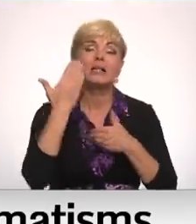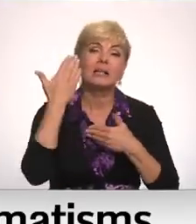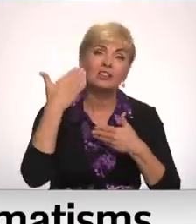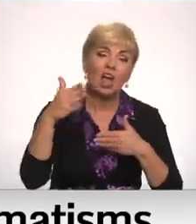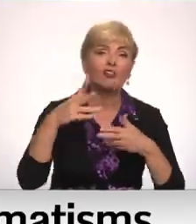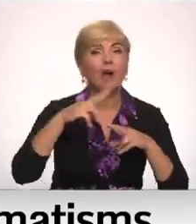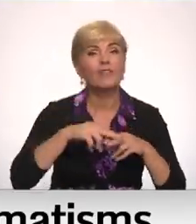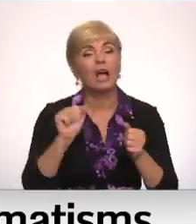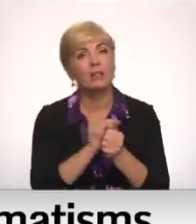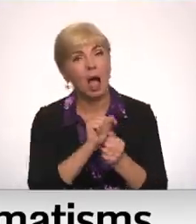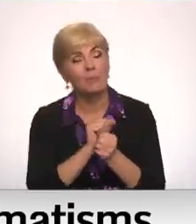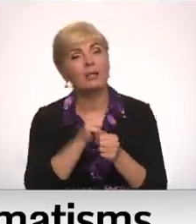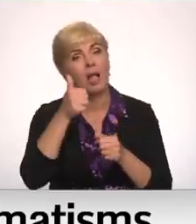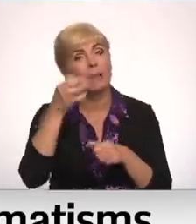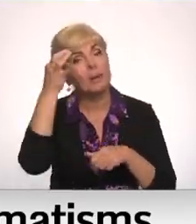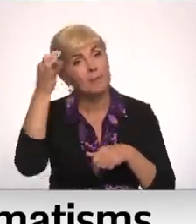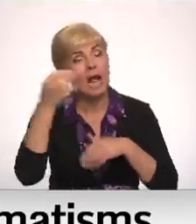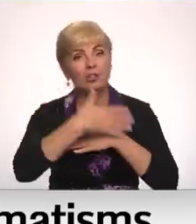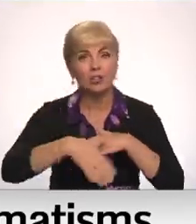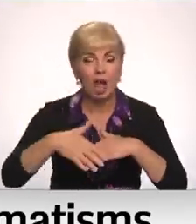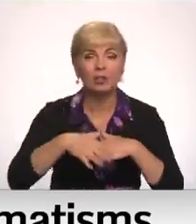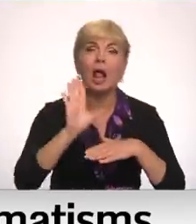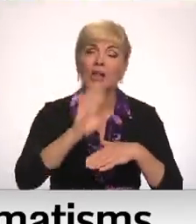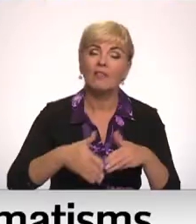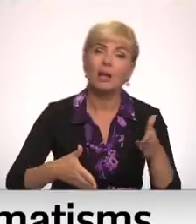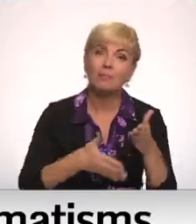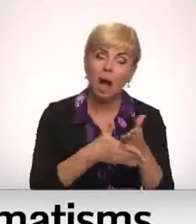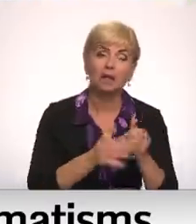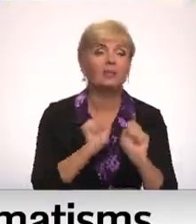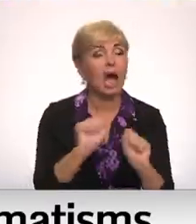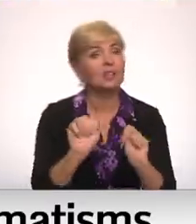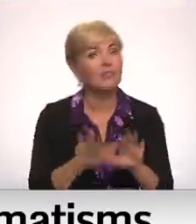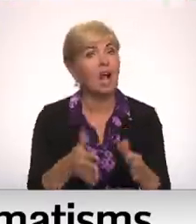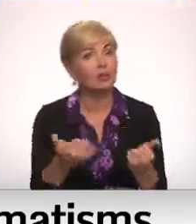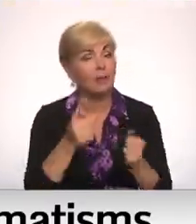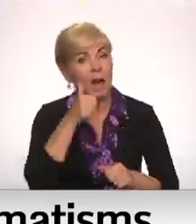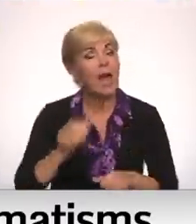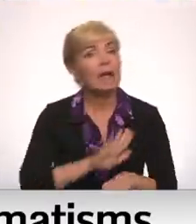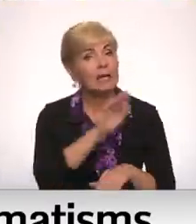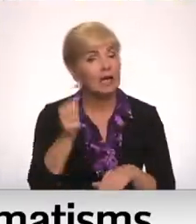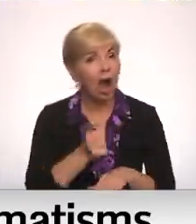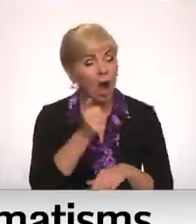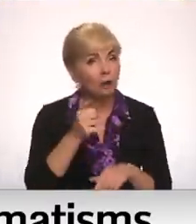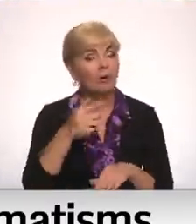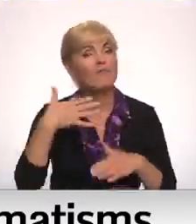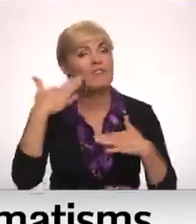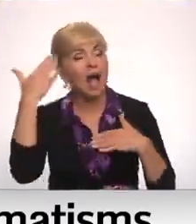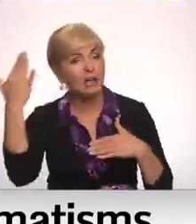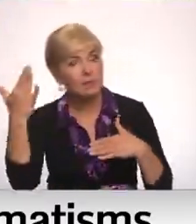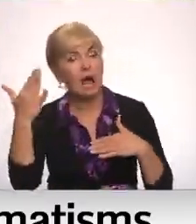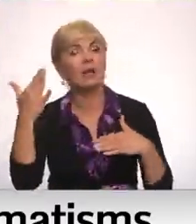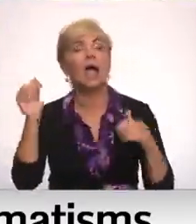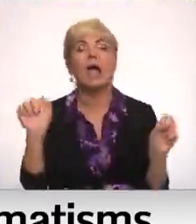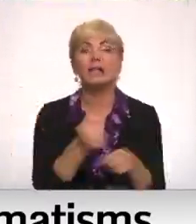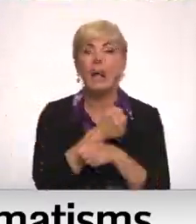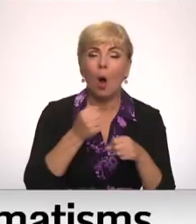iepriekš precizēt adresi, lai nelaimes gadījumā palīdzību būtu iespējams sniegt pēc iespējas ātrāk. Ik gadu pārgalvības un alkohola reibuma dēļ jāņos nopietnas